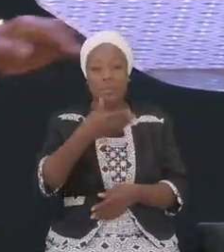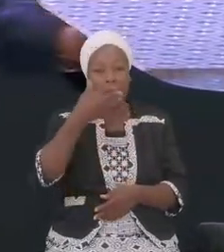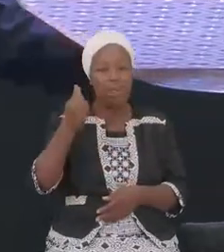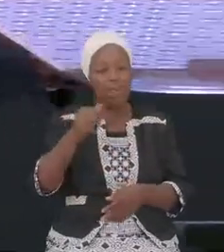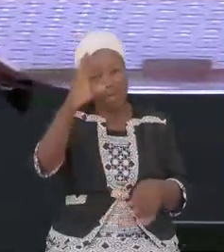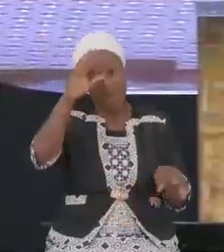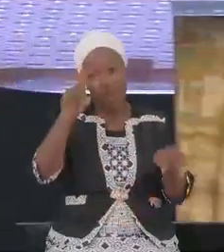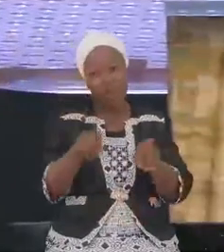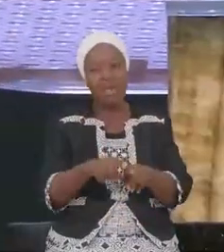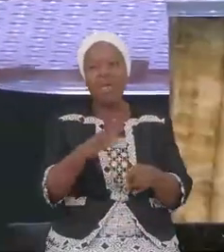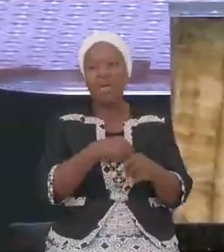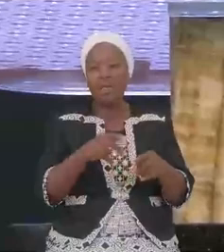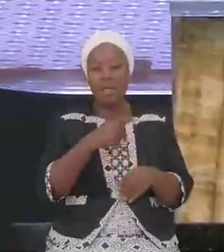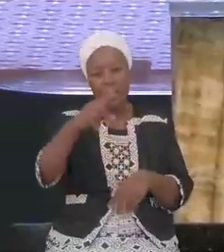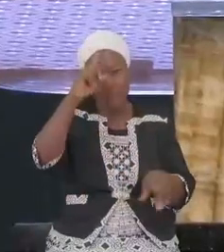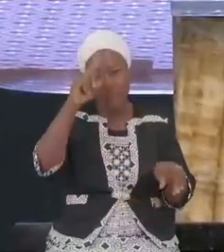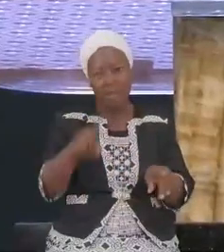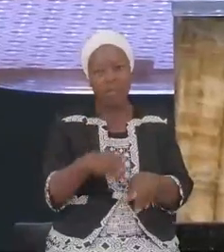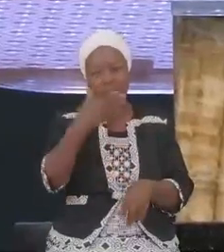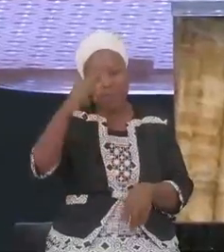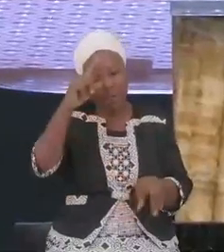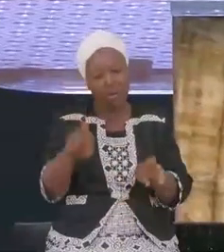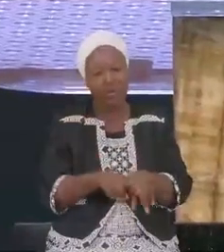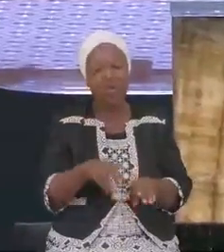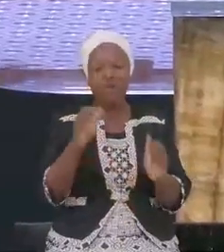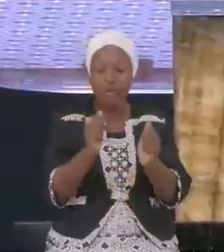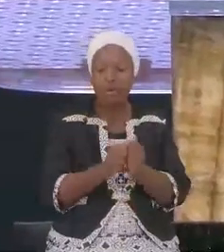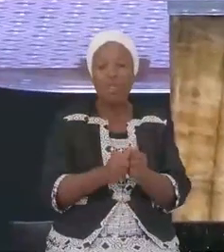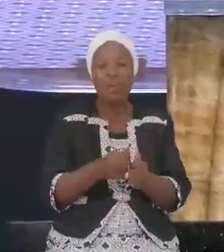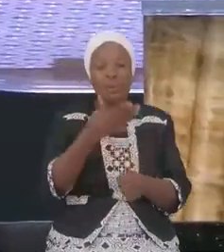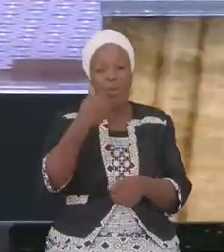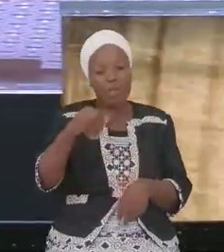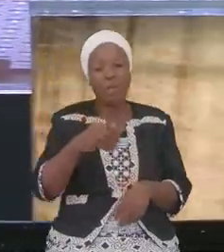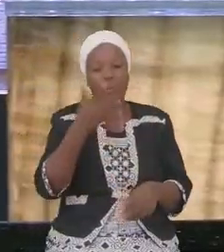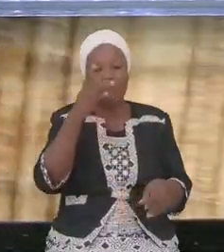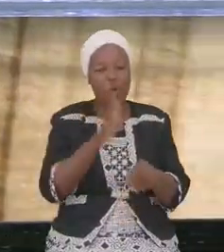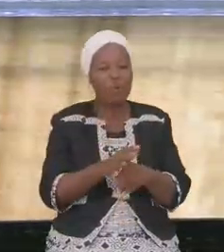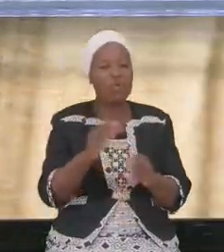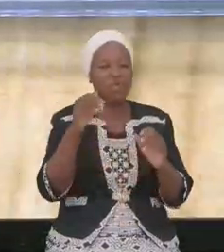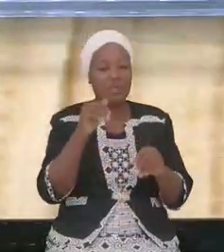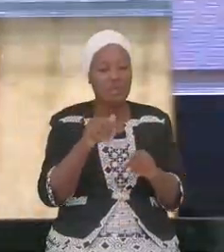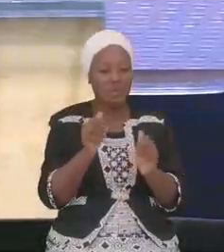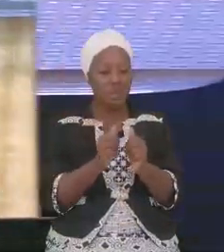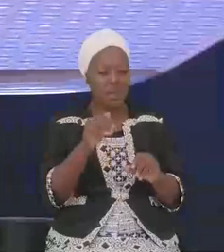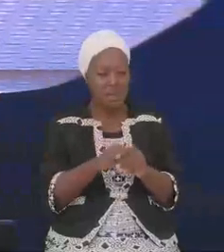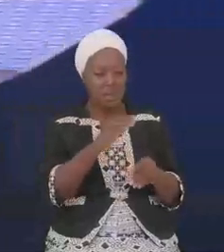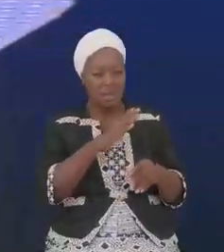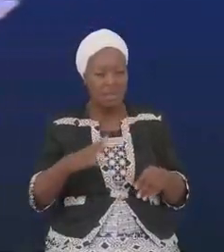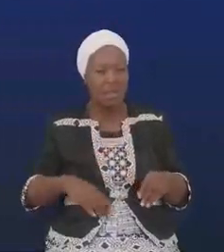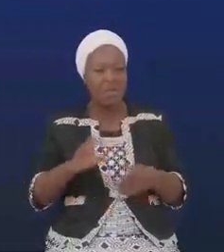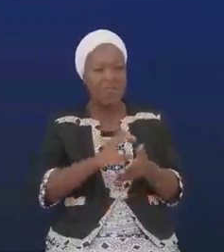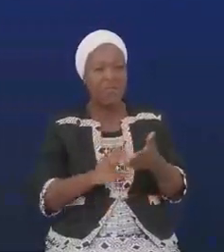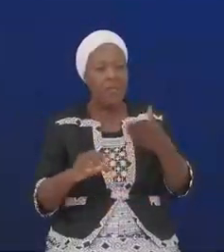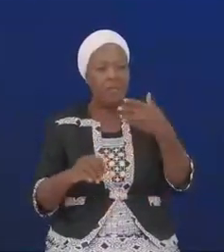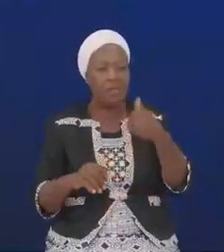meilleure alliance avec de meilleures promesses en Christ. Voyons le verset 10. Verset 10